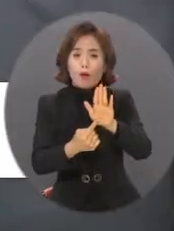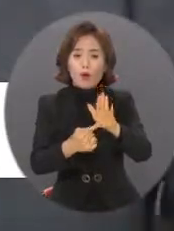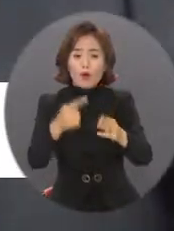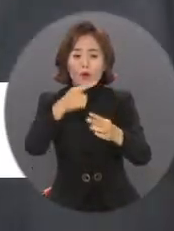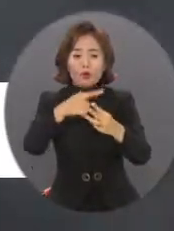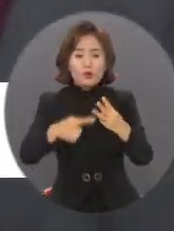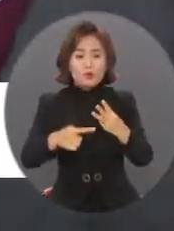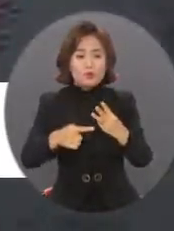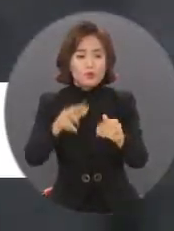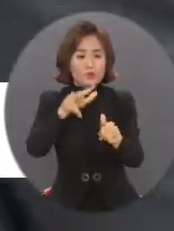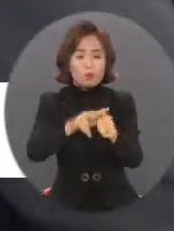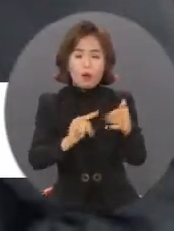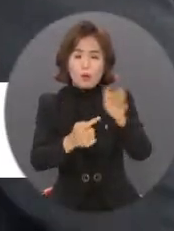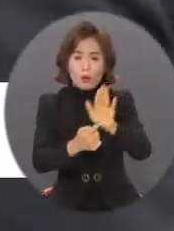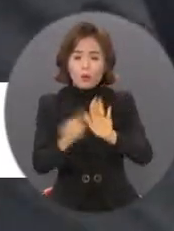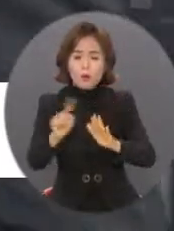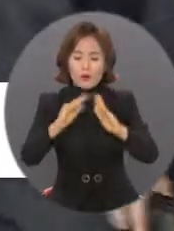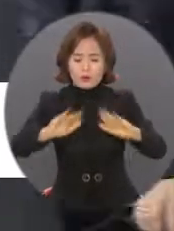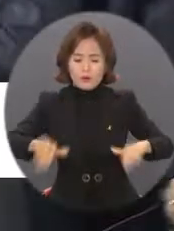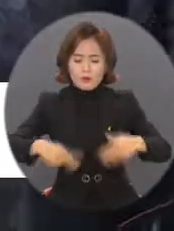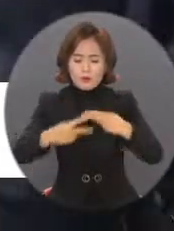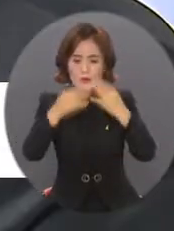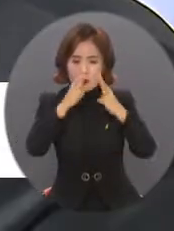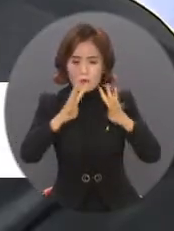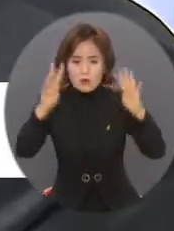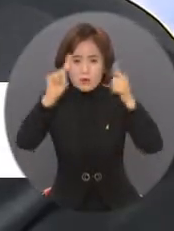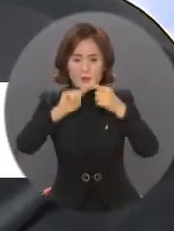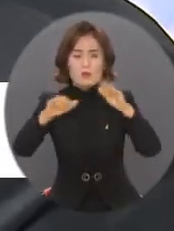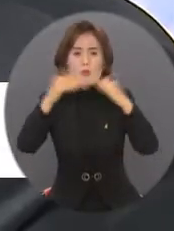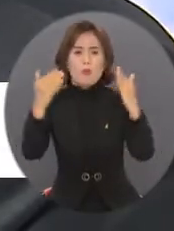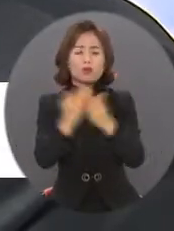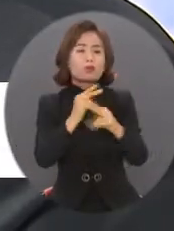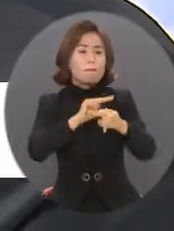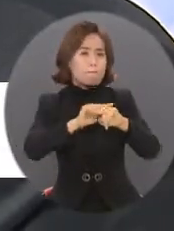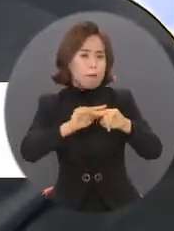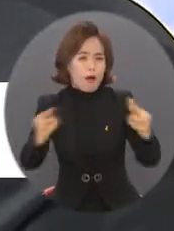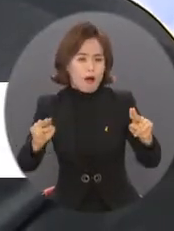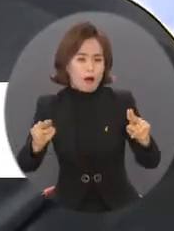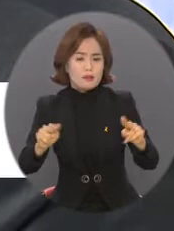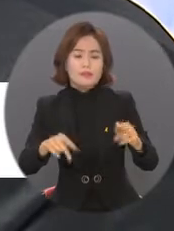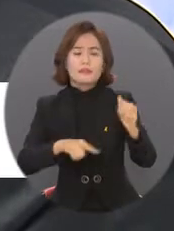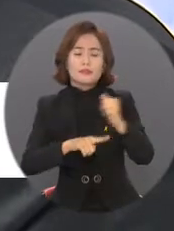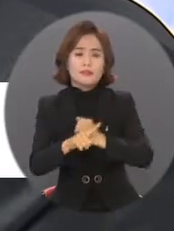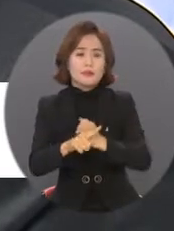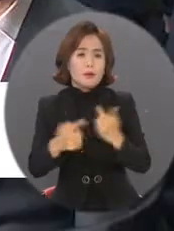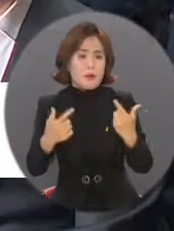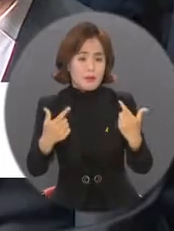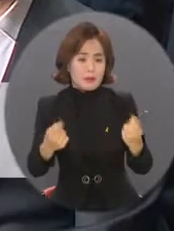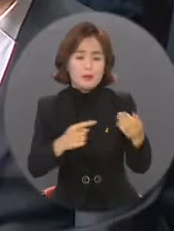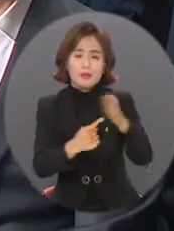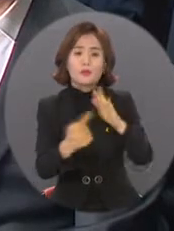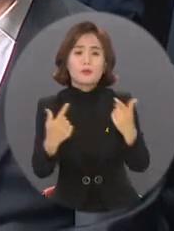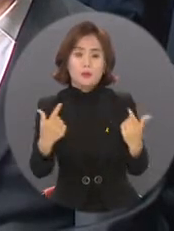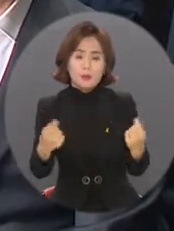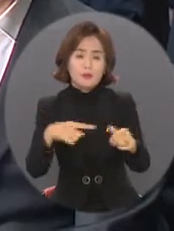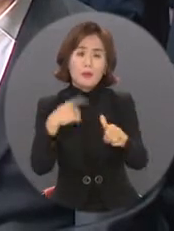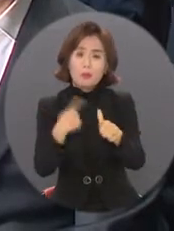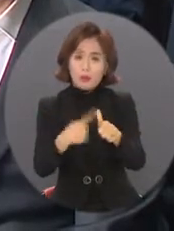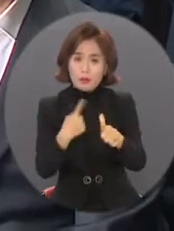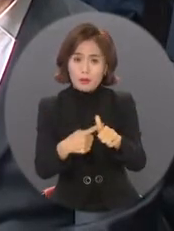제안한 분원 설치된 전남 의대 설립을 철회해 또는 백지화 겠다는 의도를 노고로 한 것이라고